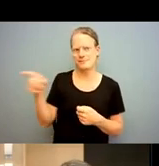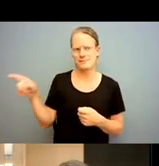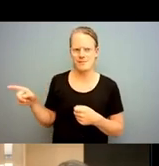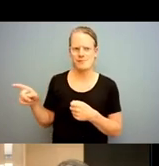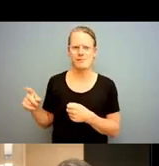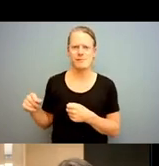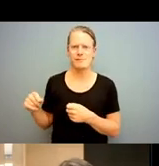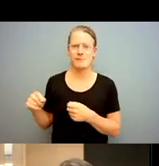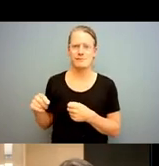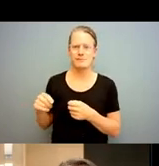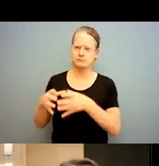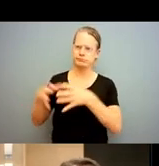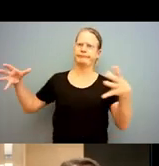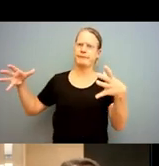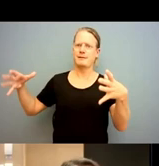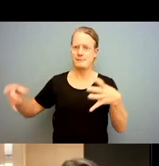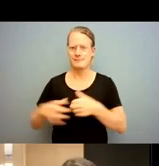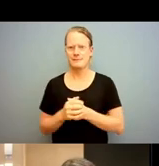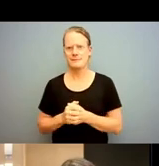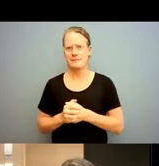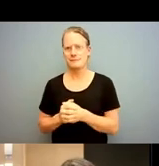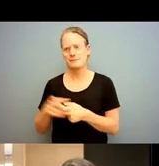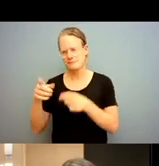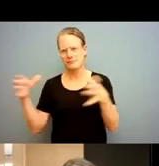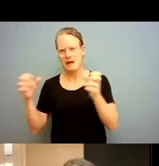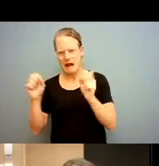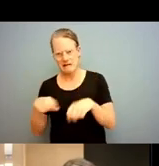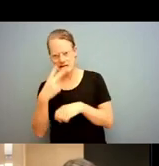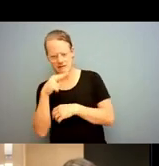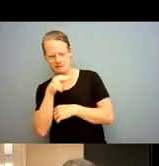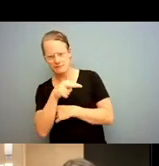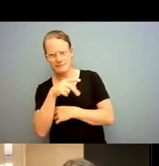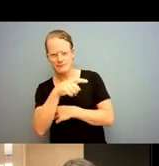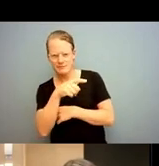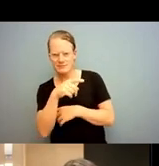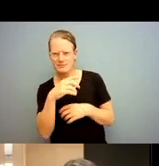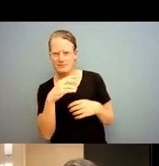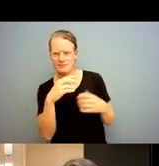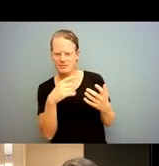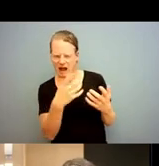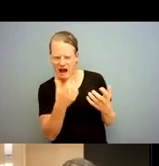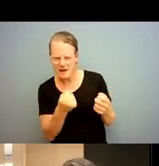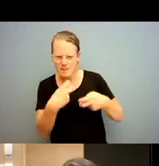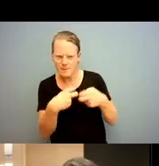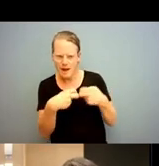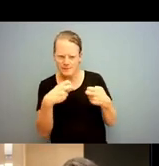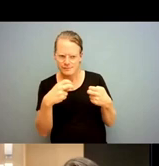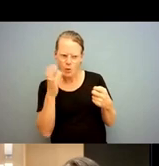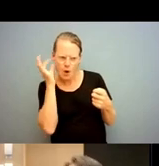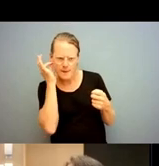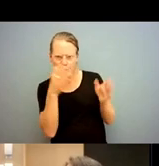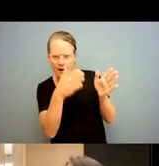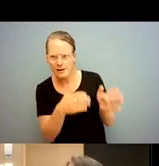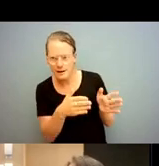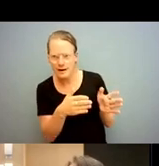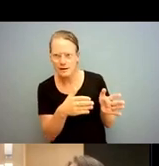Ahti säämekilli liitsi älki. Tasa parki. Miillä suomas, kalton fertehtään